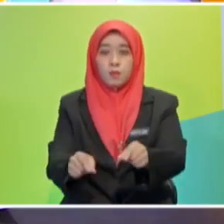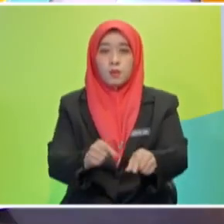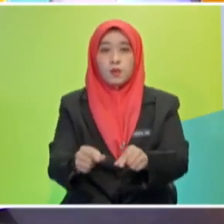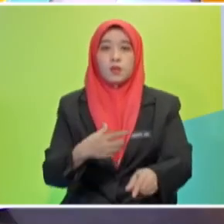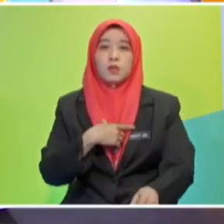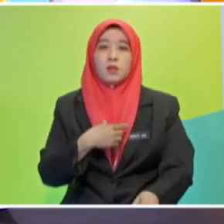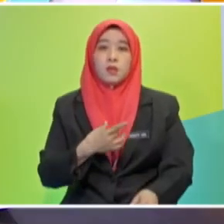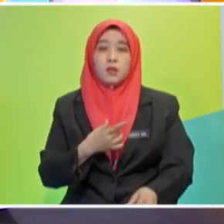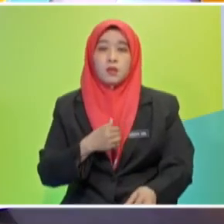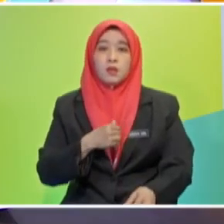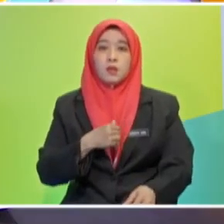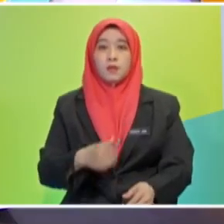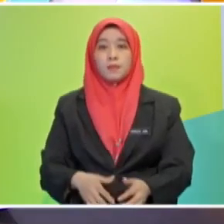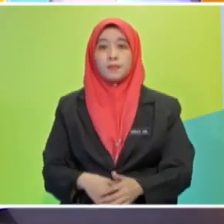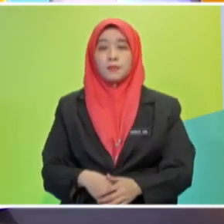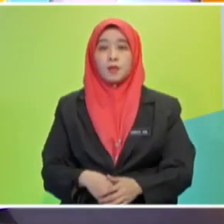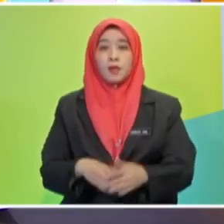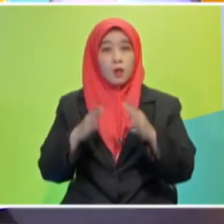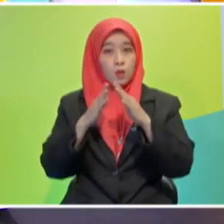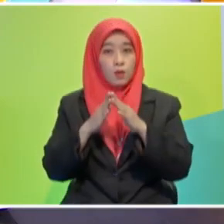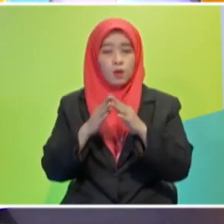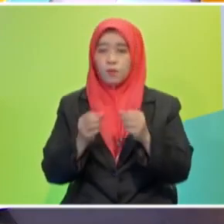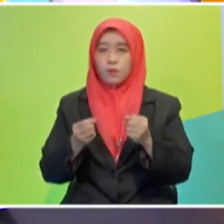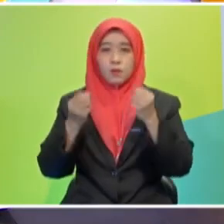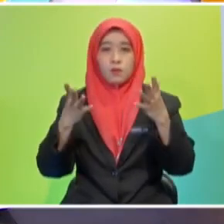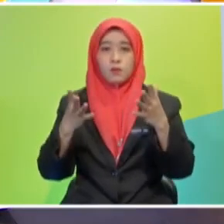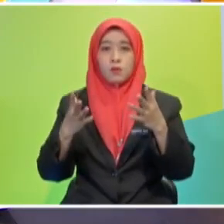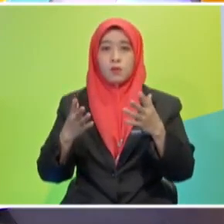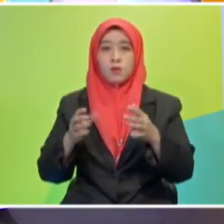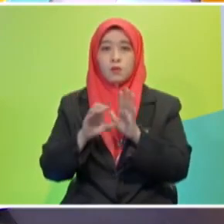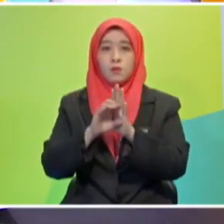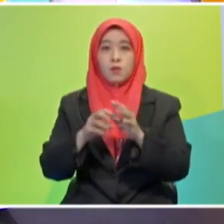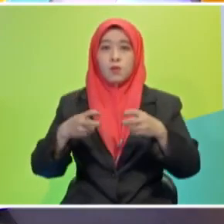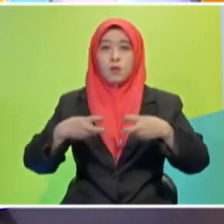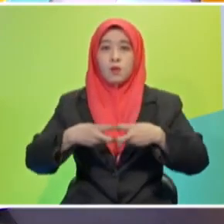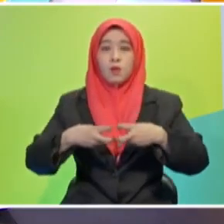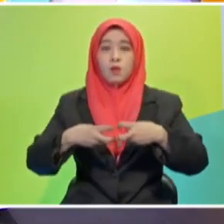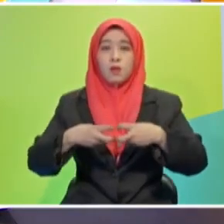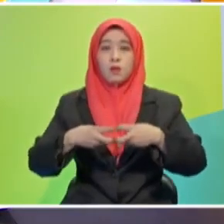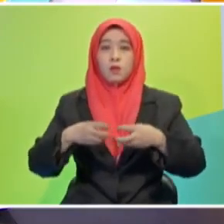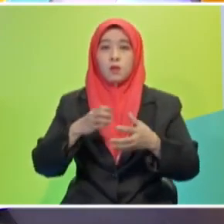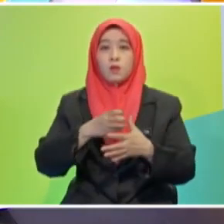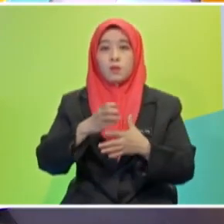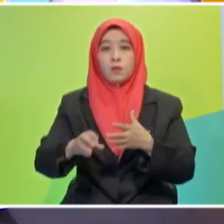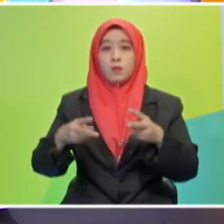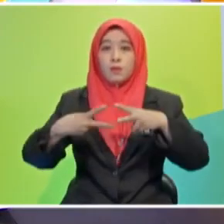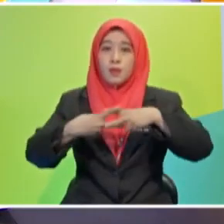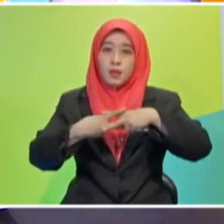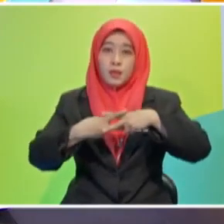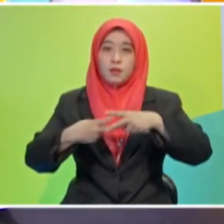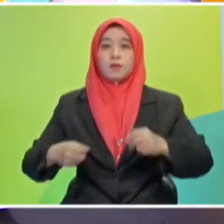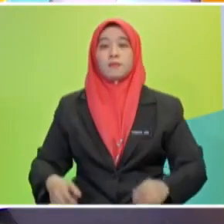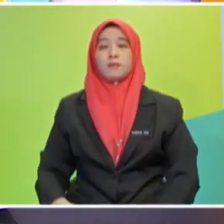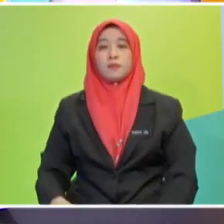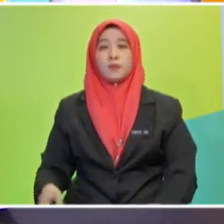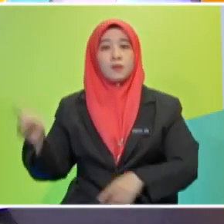pun banyak juga. Dekat rumah orang kata contoh elektromekanikal dan banyak lagi yang akan cikgu kongsikan perkara yang menarik pada hari ini, tapi